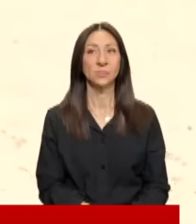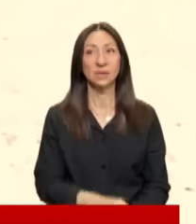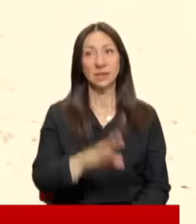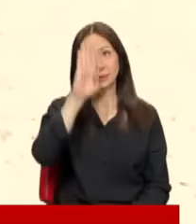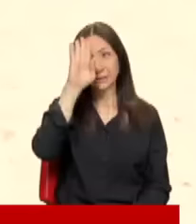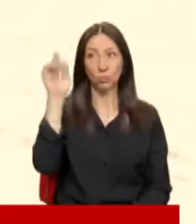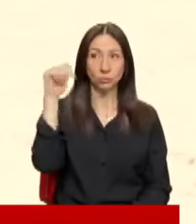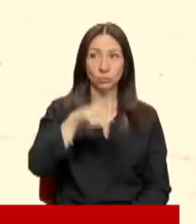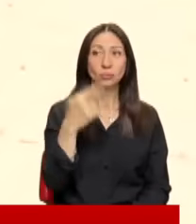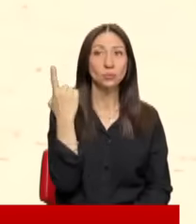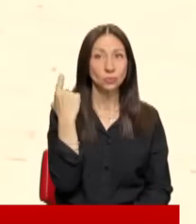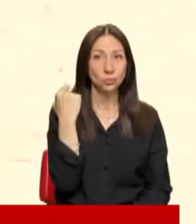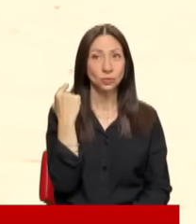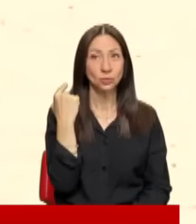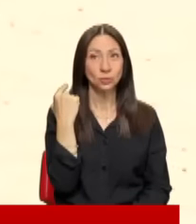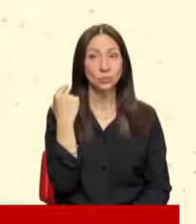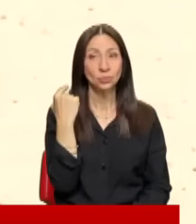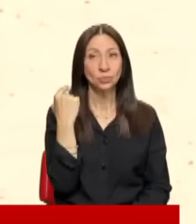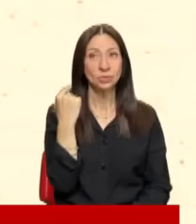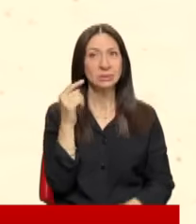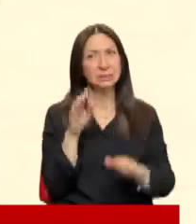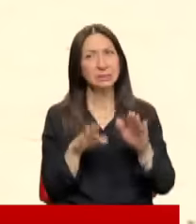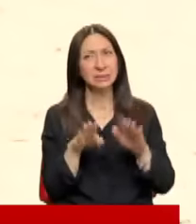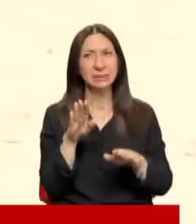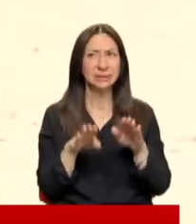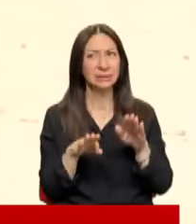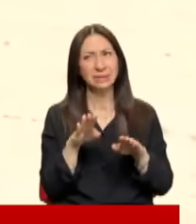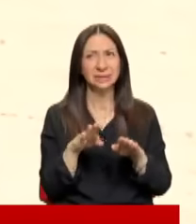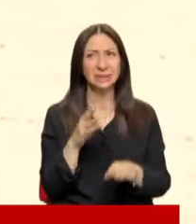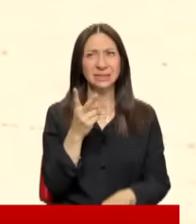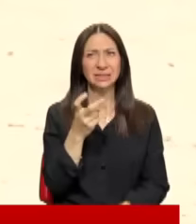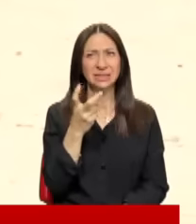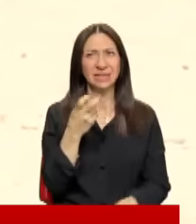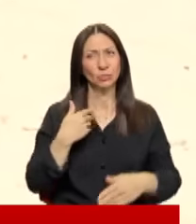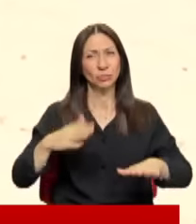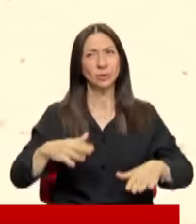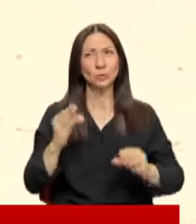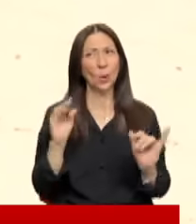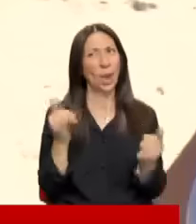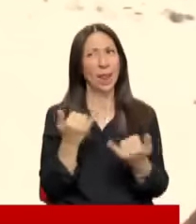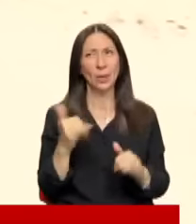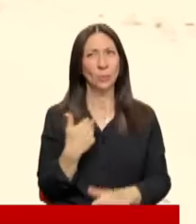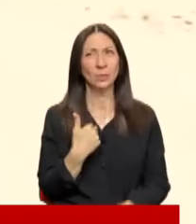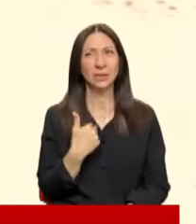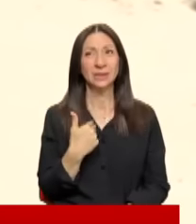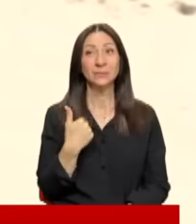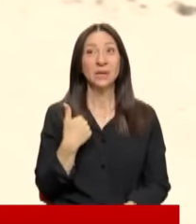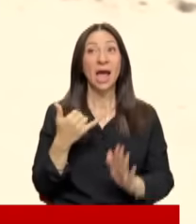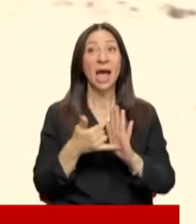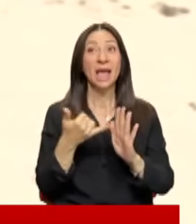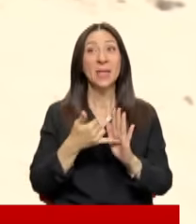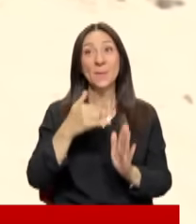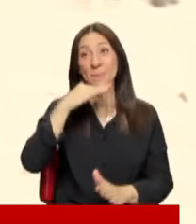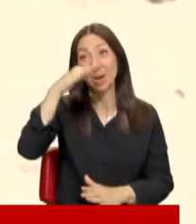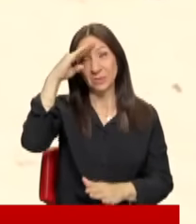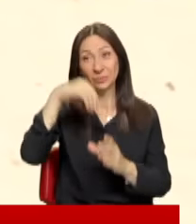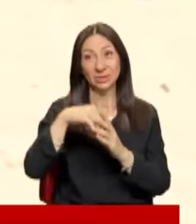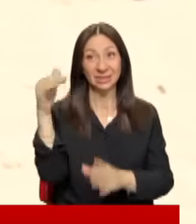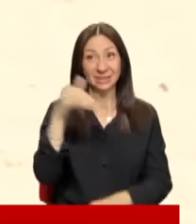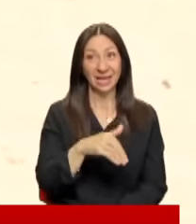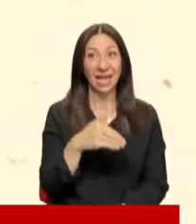İstanbul'dan geldim dün. Yaklaşık 2 saattir buradayız. Çok eğleniyorum. Biz Antep'ten bayram için geldik